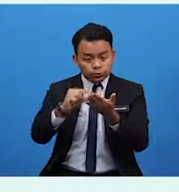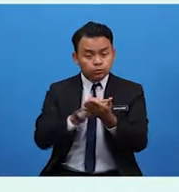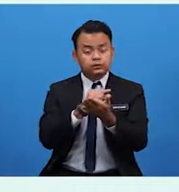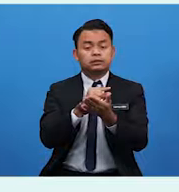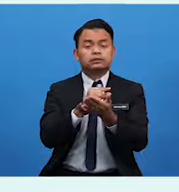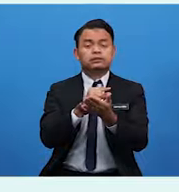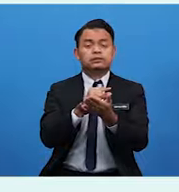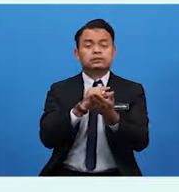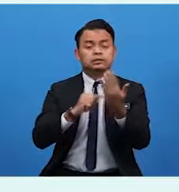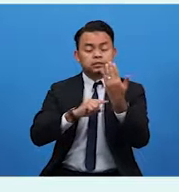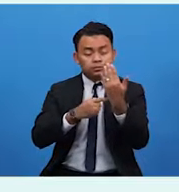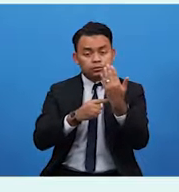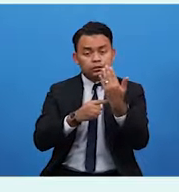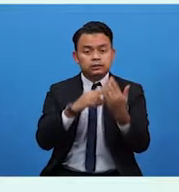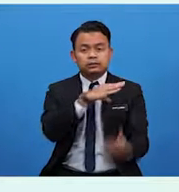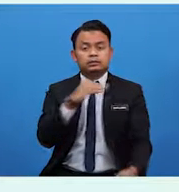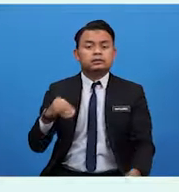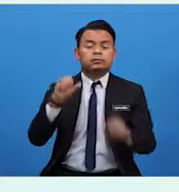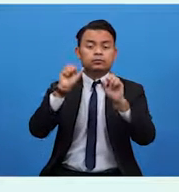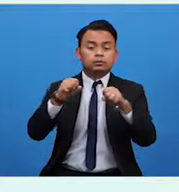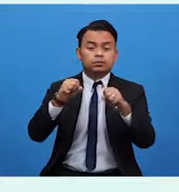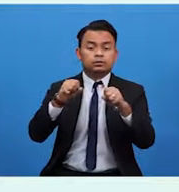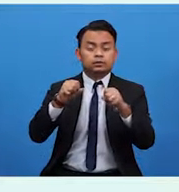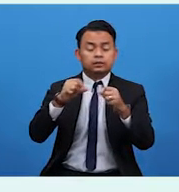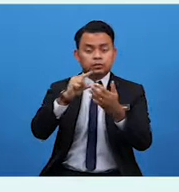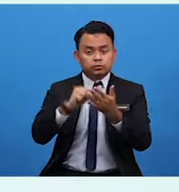boleh digunakan secara berulang kali.